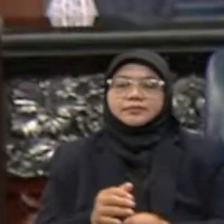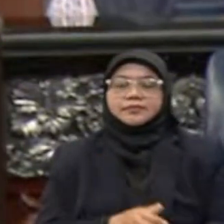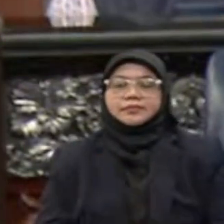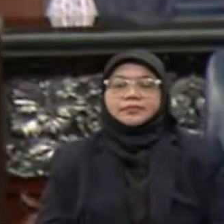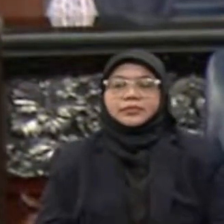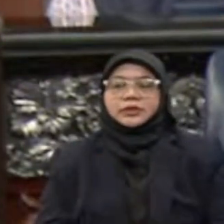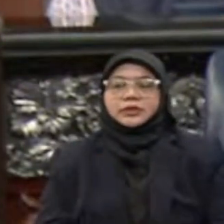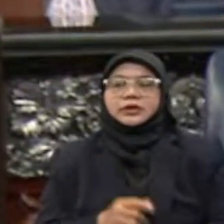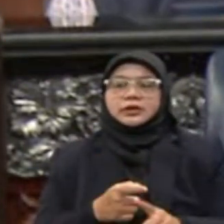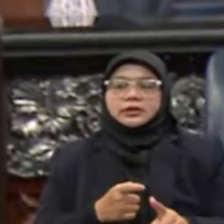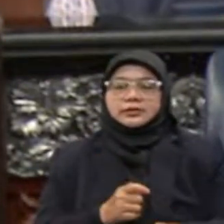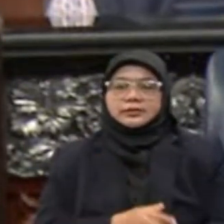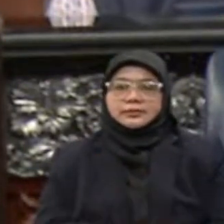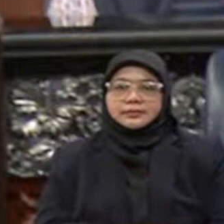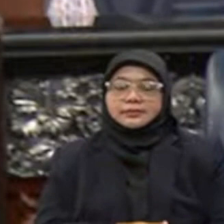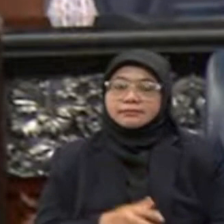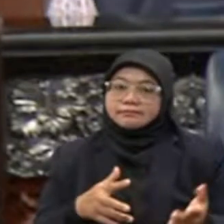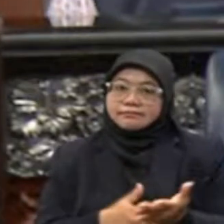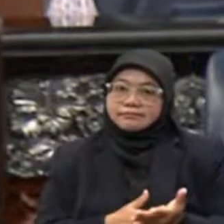2019